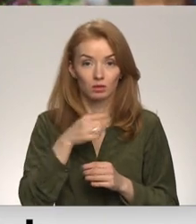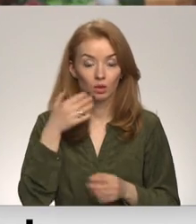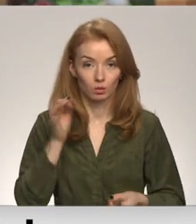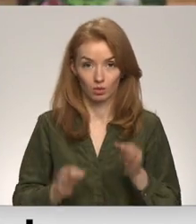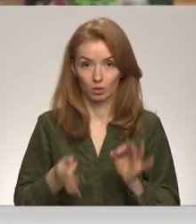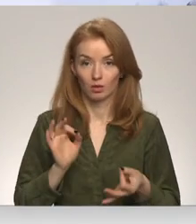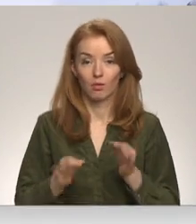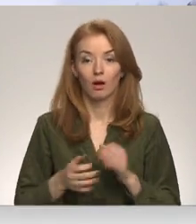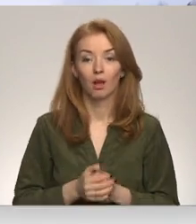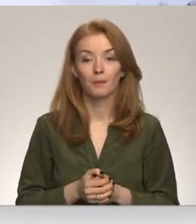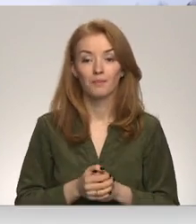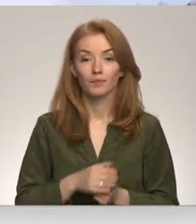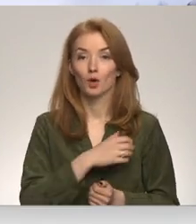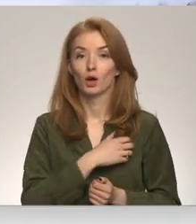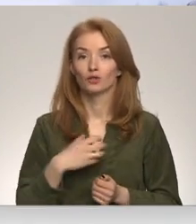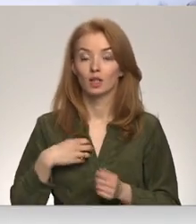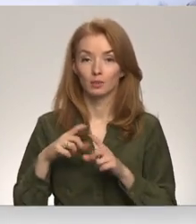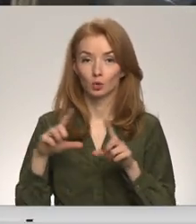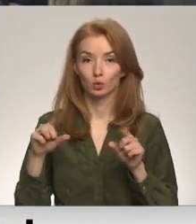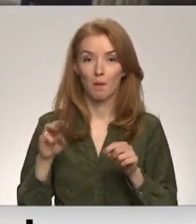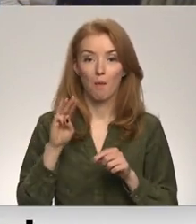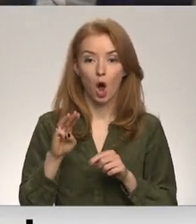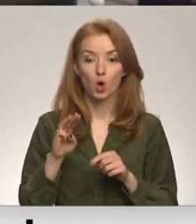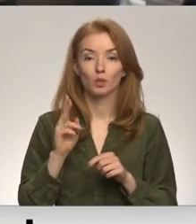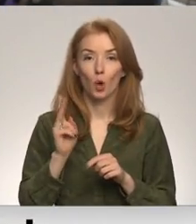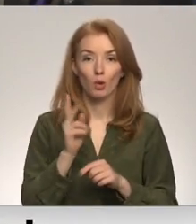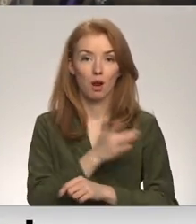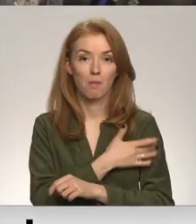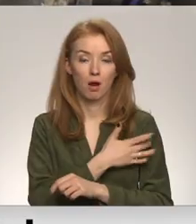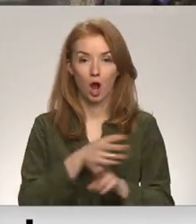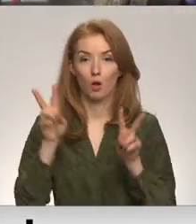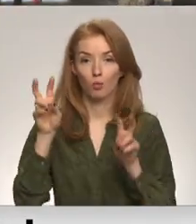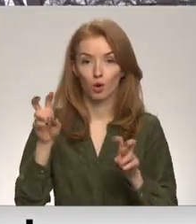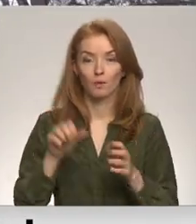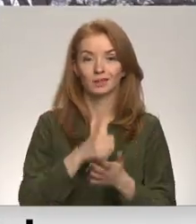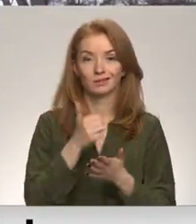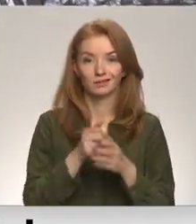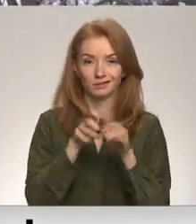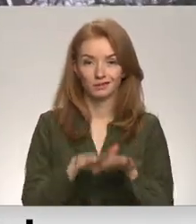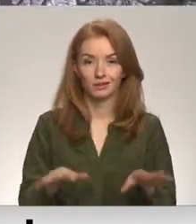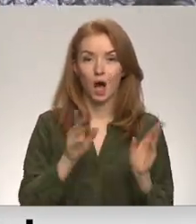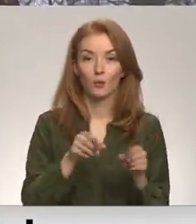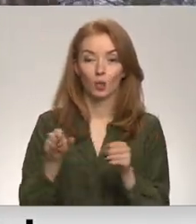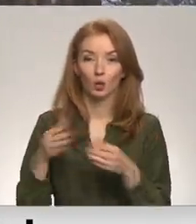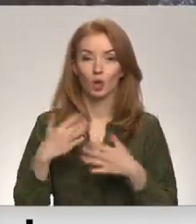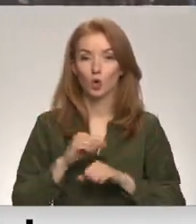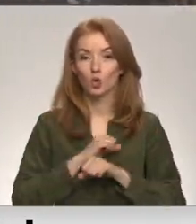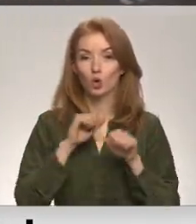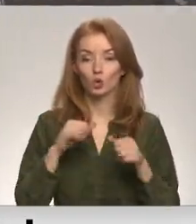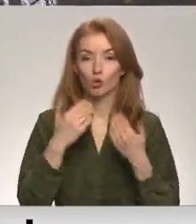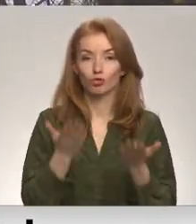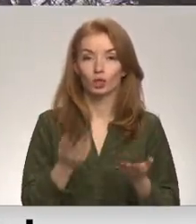jā. Pašvaldības uzņēmums Mārupes komunālie pakalpojumi centralizēto apkuri nodrošina